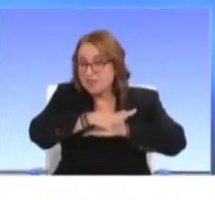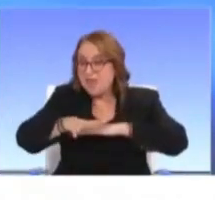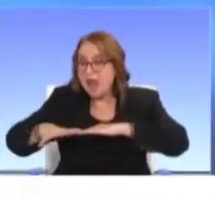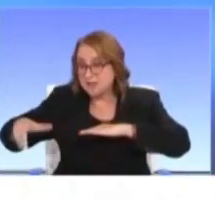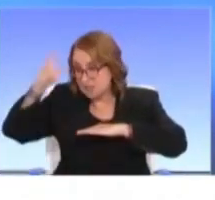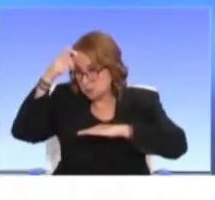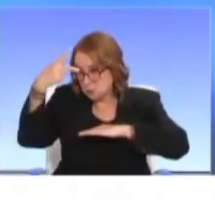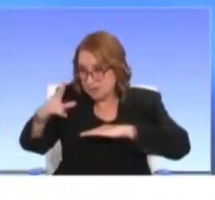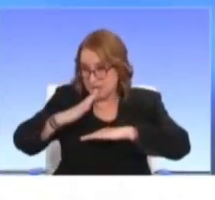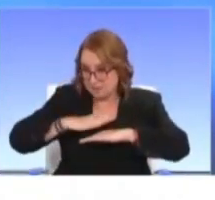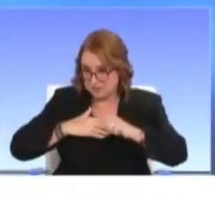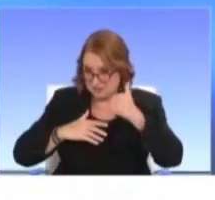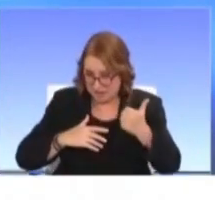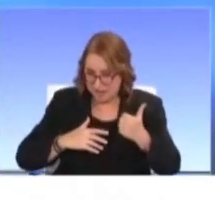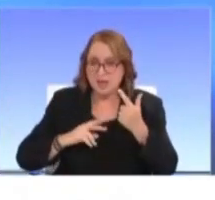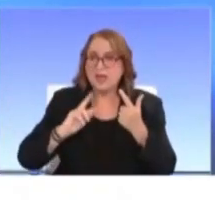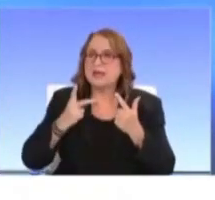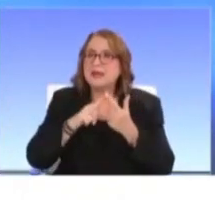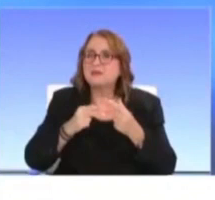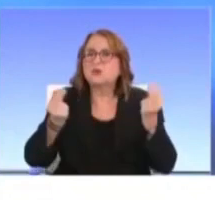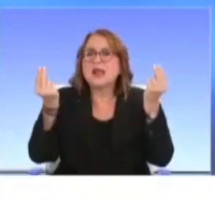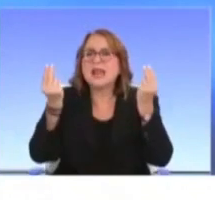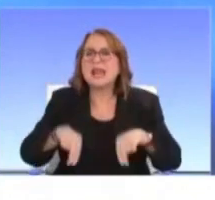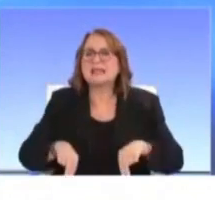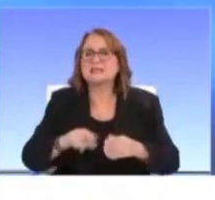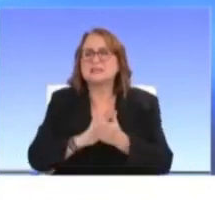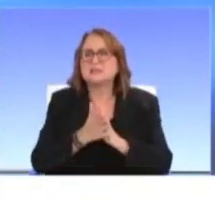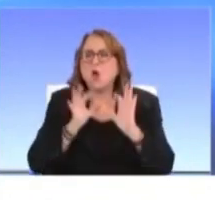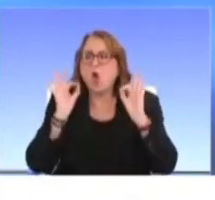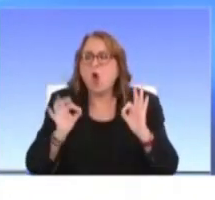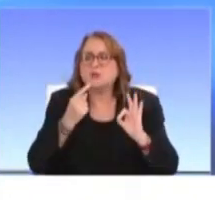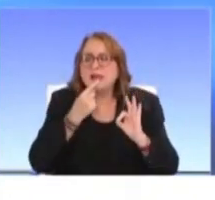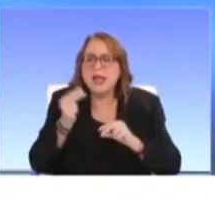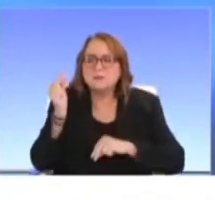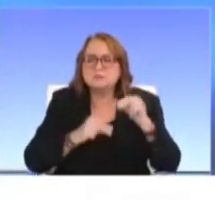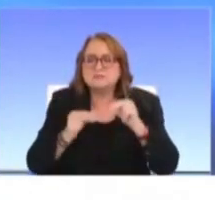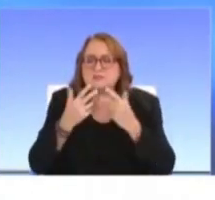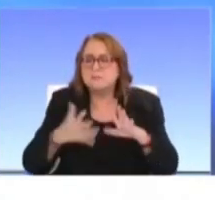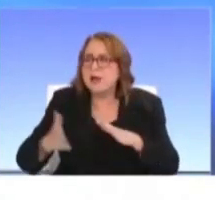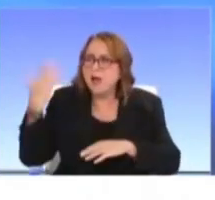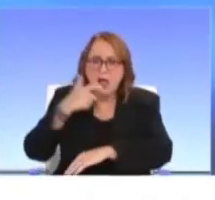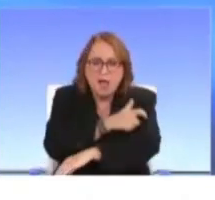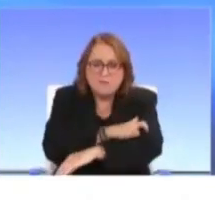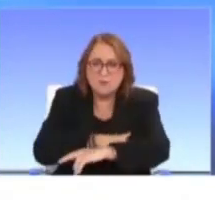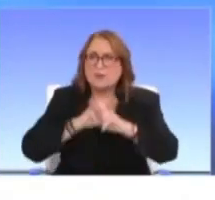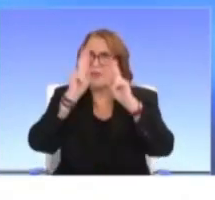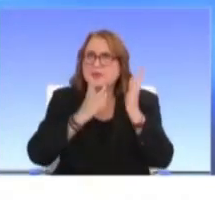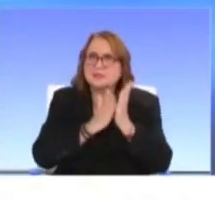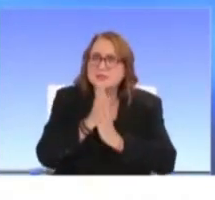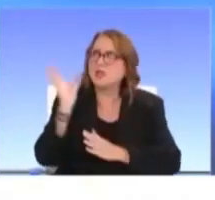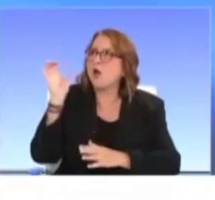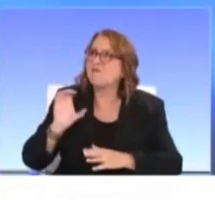υπουργοί του και αυτός και όλοι. Και επίσης, όταν μιλάει ο πρόεδρος, δεν μπορεί να κάνει πίσω μετά. Όσο μιλάνε οι υπουργοί, το πράγμα ψιλοκαλύπτεται. Η